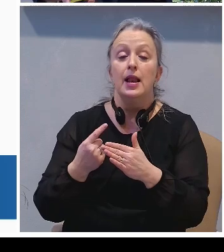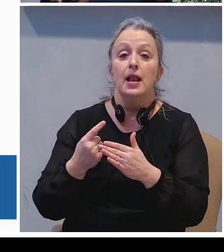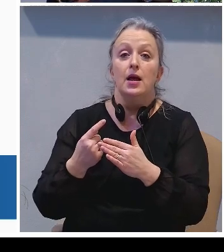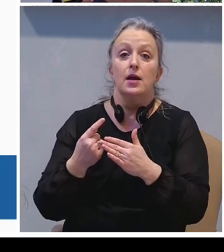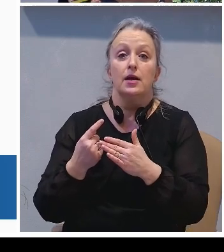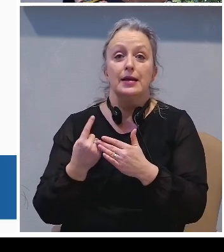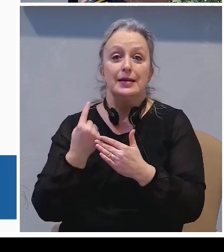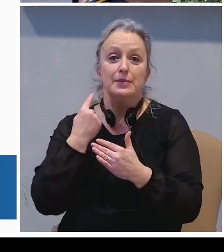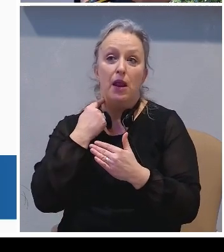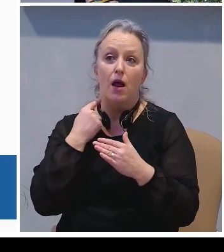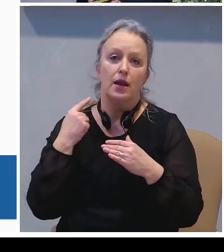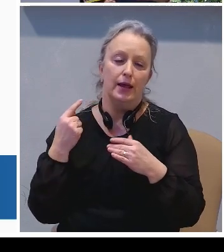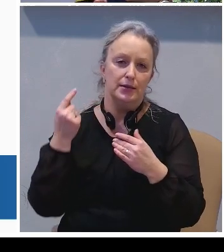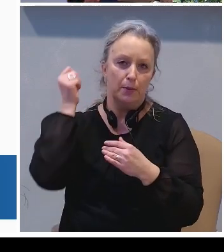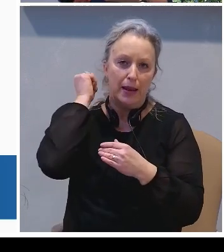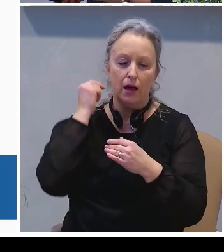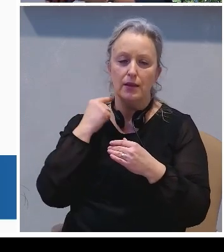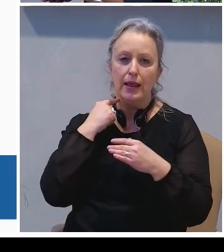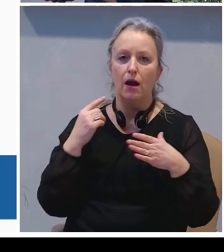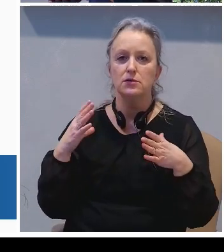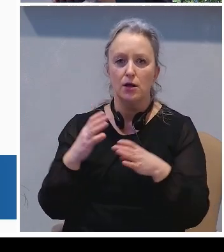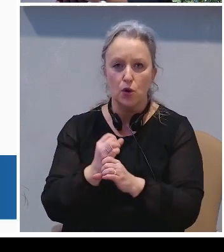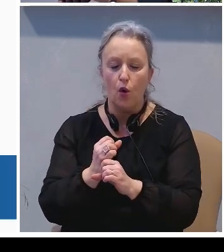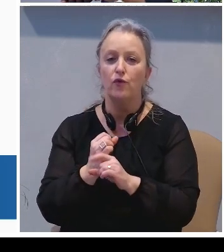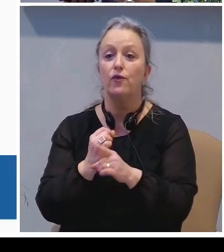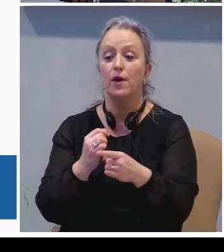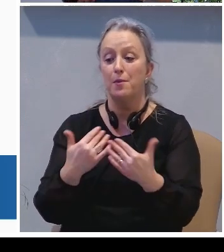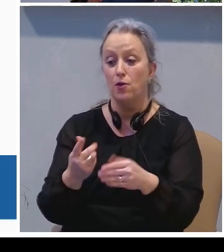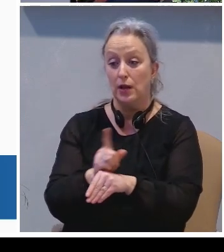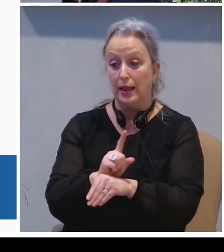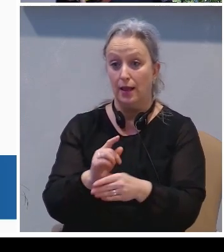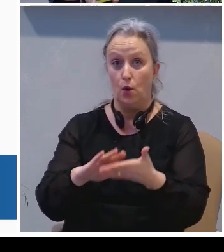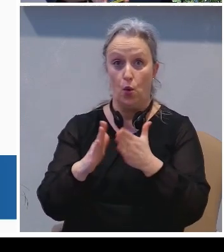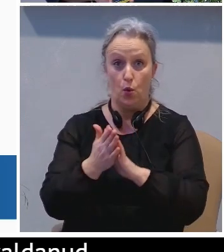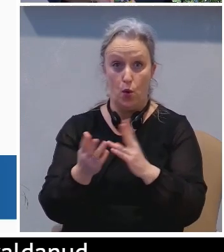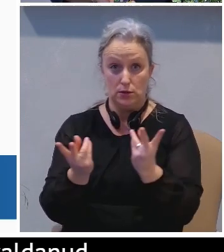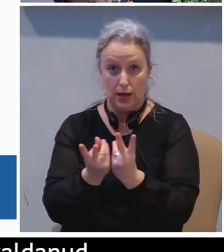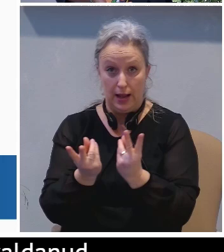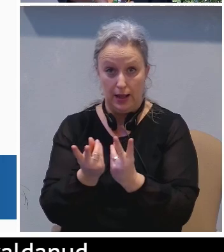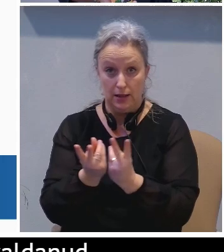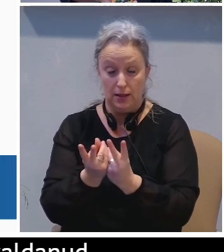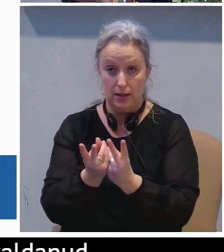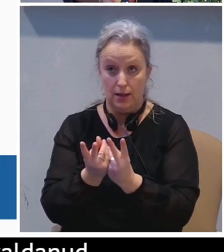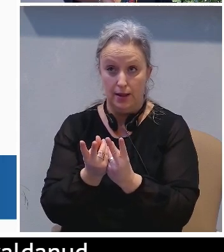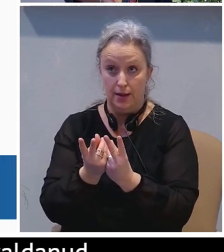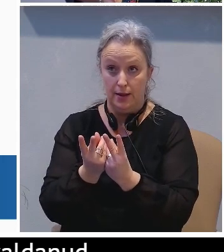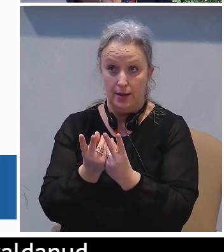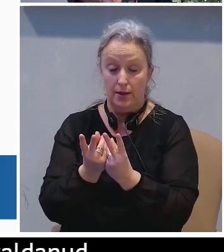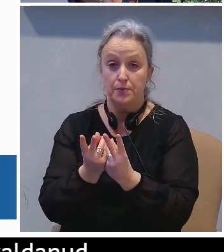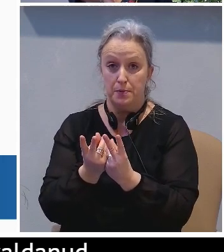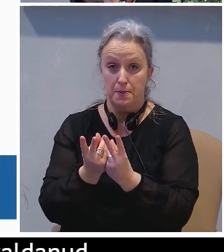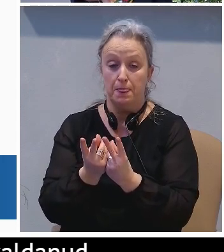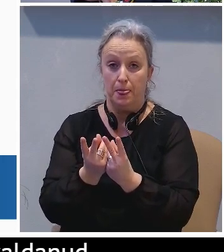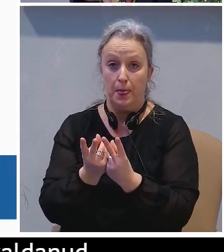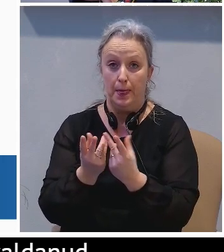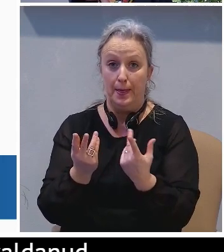puudutab siis seda ravi kättesaadavust, et Our tänaseks second hetkeks me spinal oleme selles muscular kohas, atrophy kus slide siis concerns the ja accessibility of